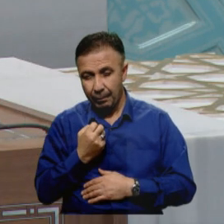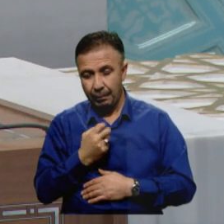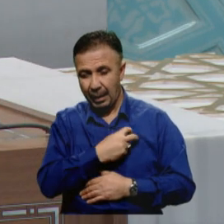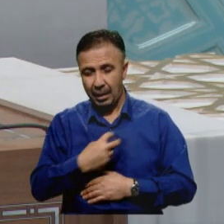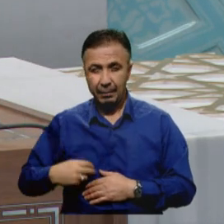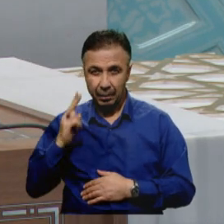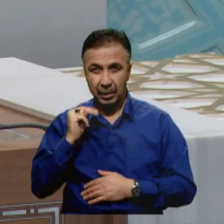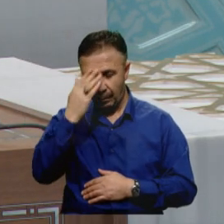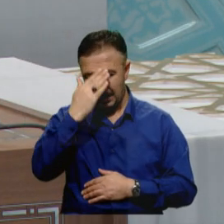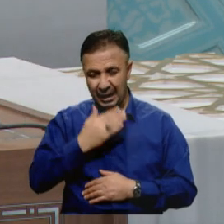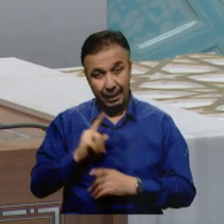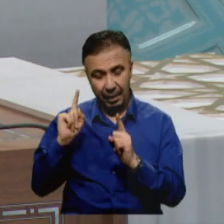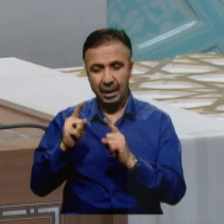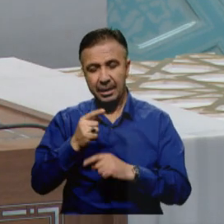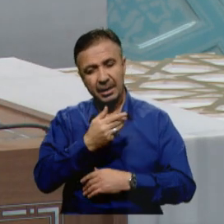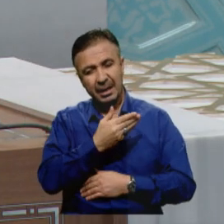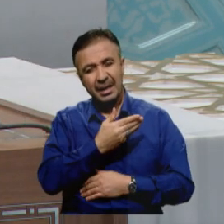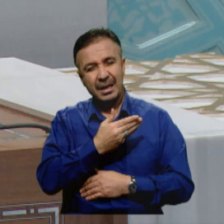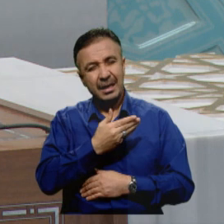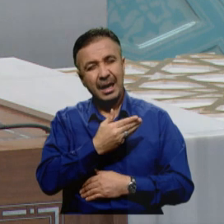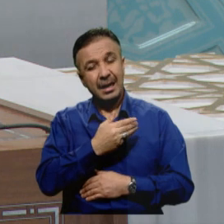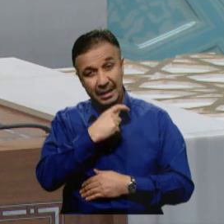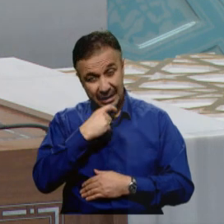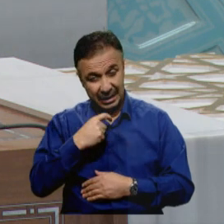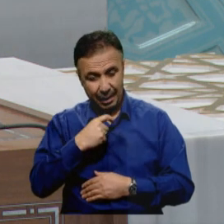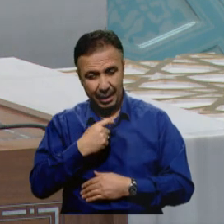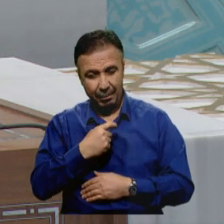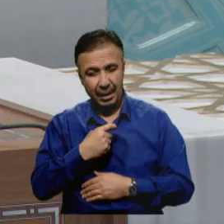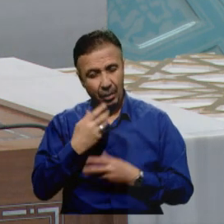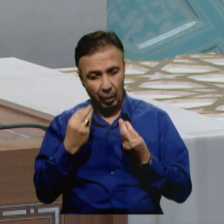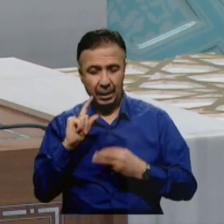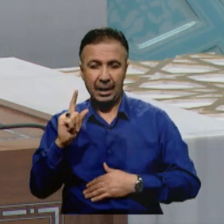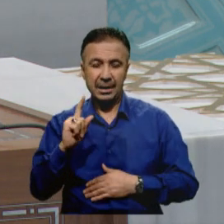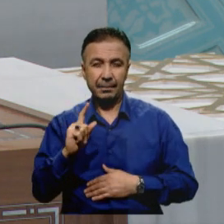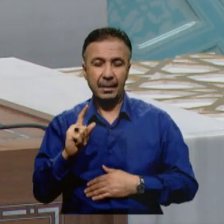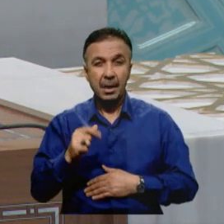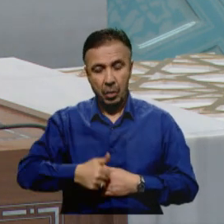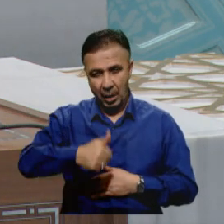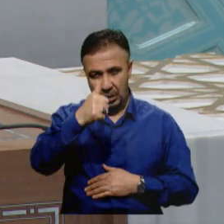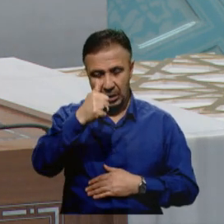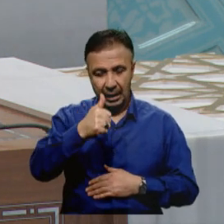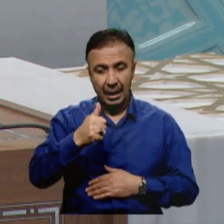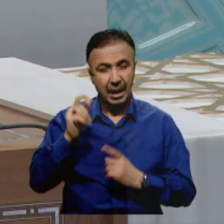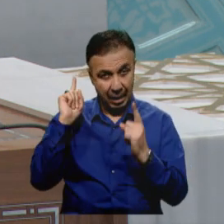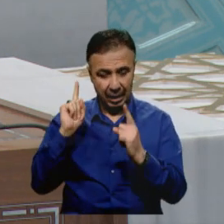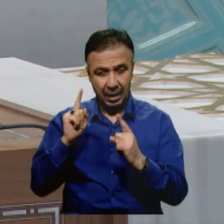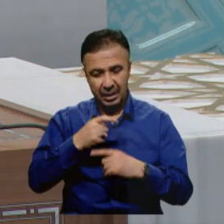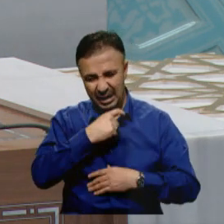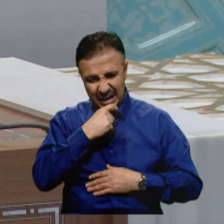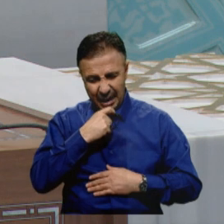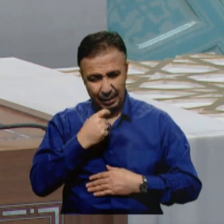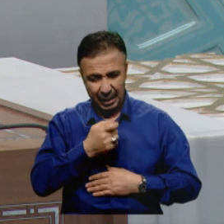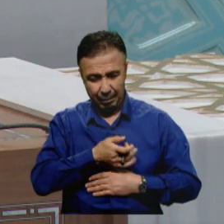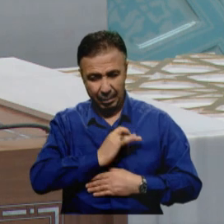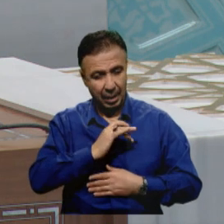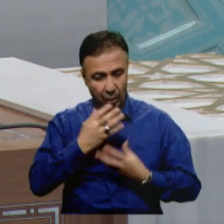samimiyettir. Yöneticilere ve yönetilenlere karşı samimiyettir. Ve bütün Müslümanlara,